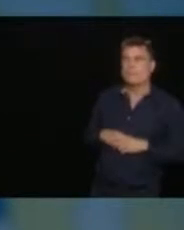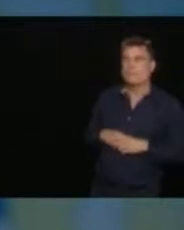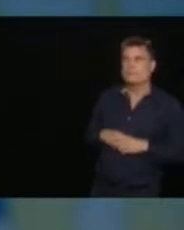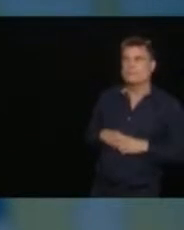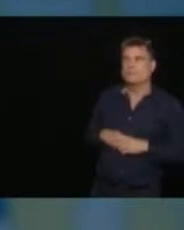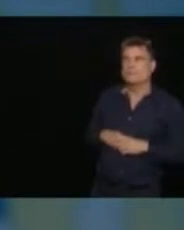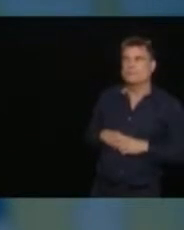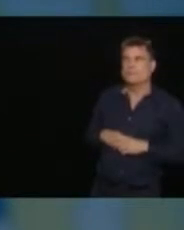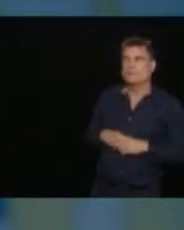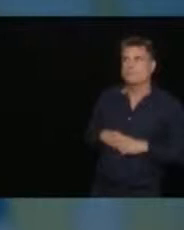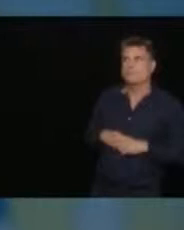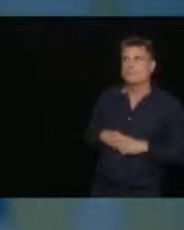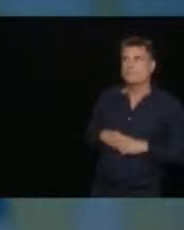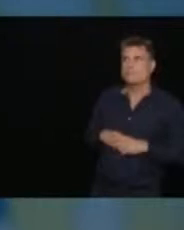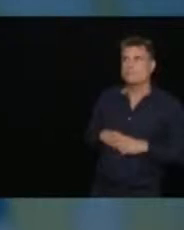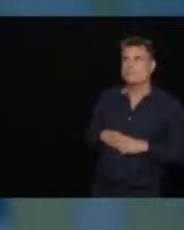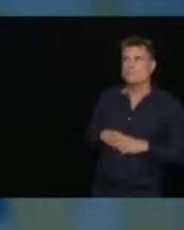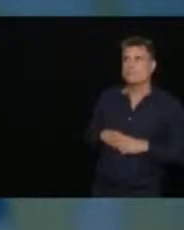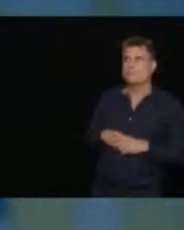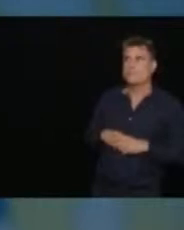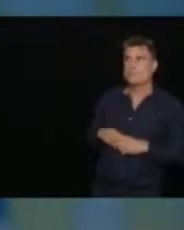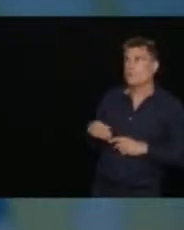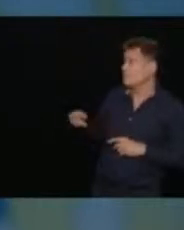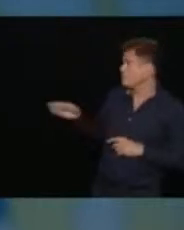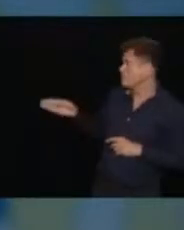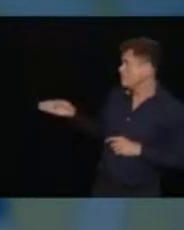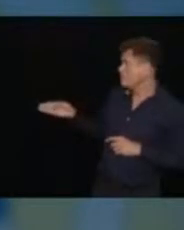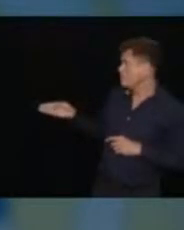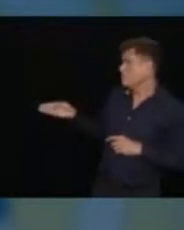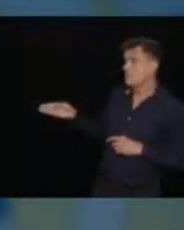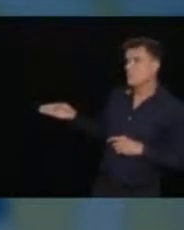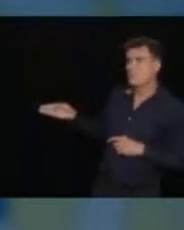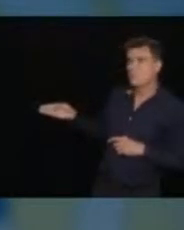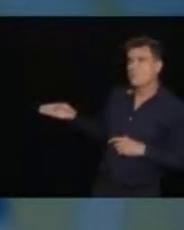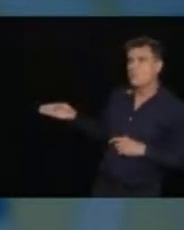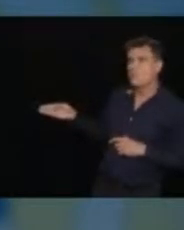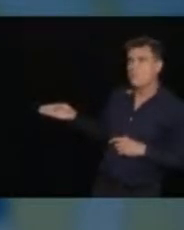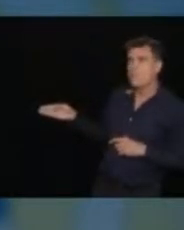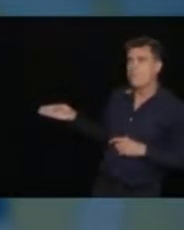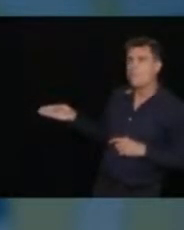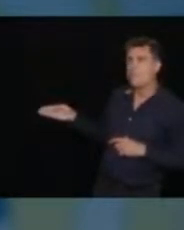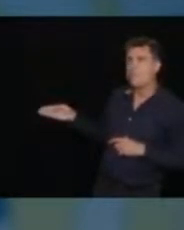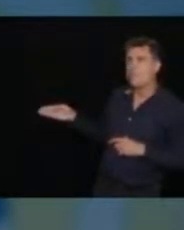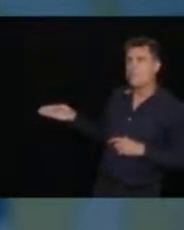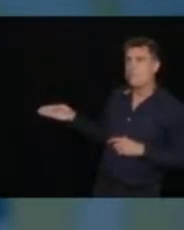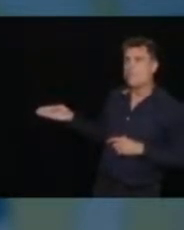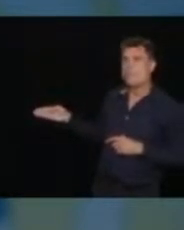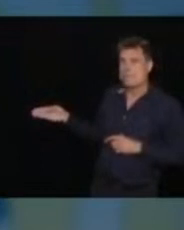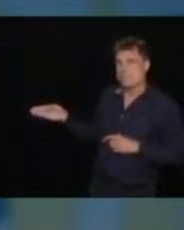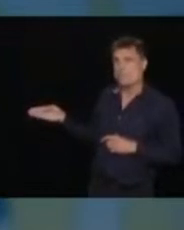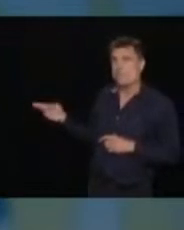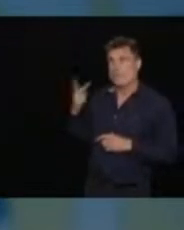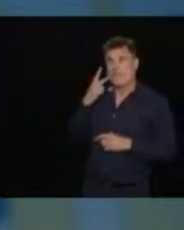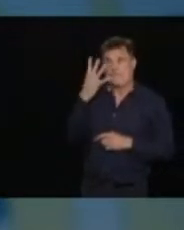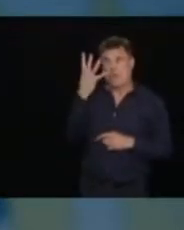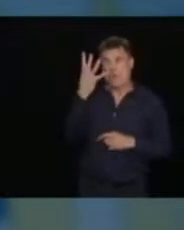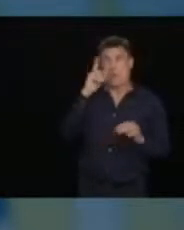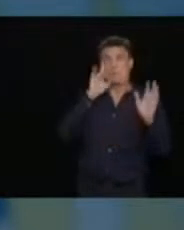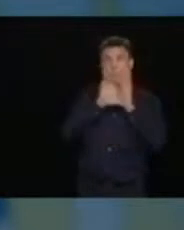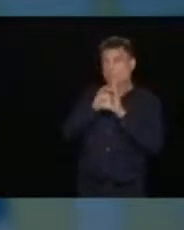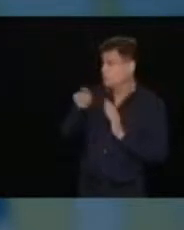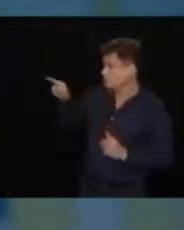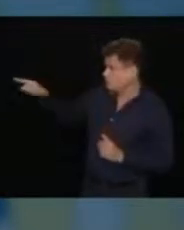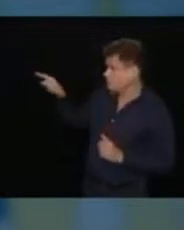是告诉，这个是好又来了，这个是50%、70%就是我们现在